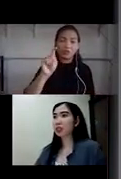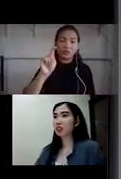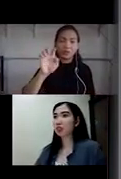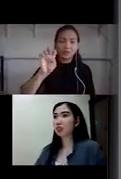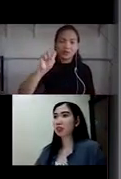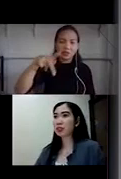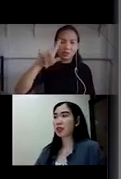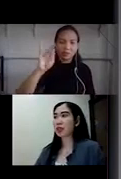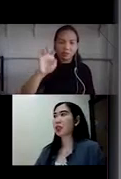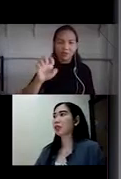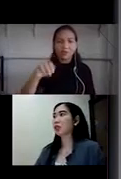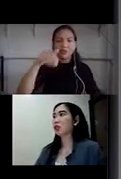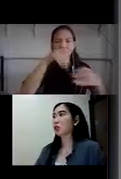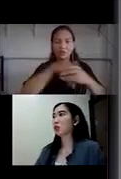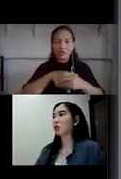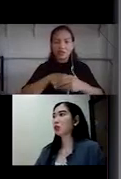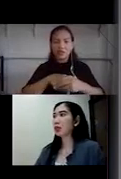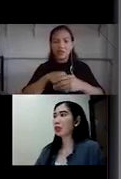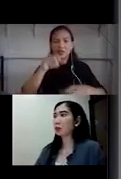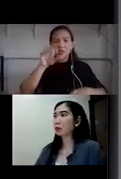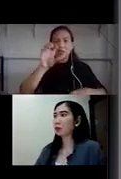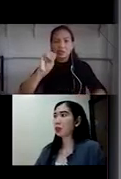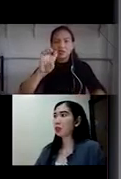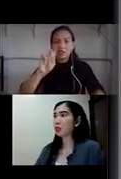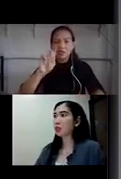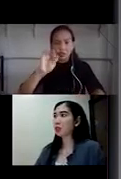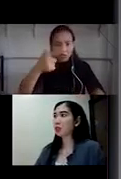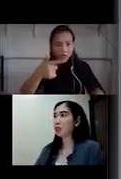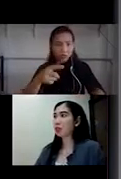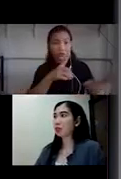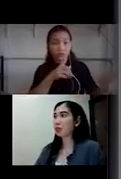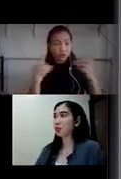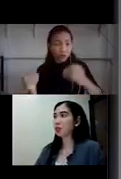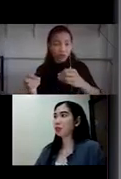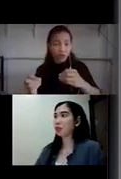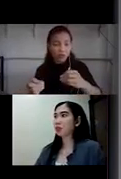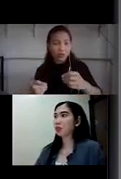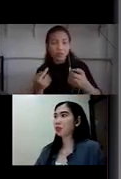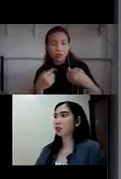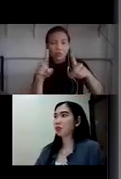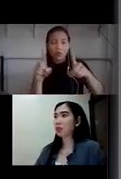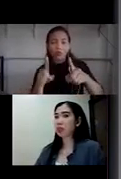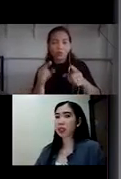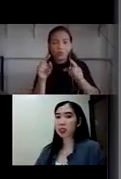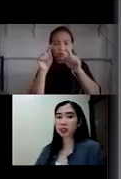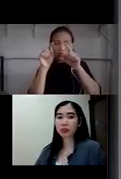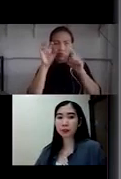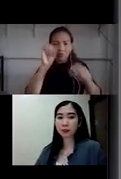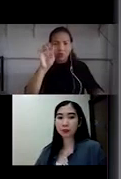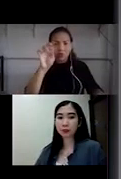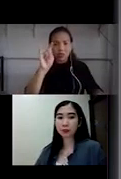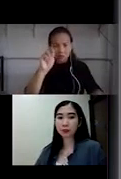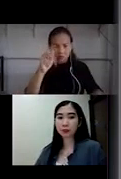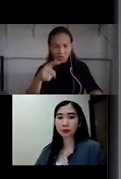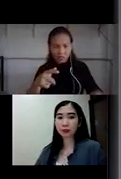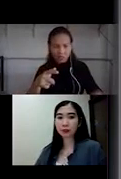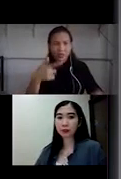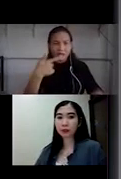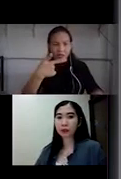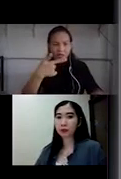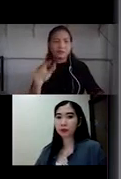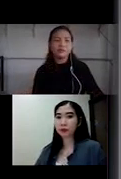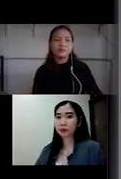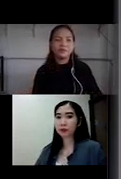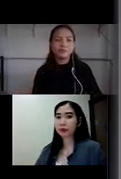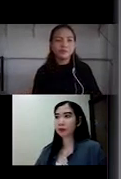templates sa inyong setting. So, to do that, pupunta kayo dito sa setting, see all setting.